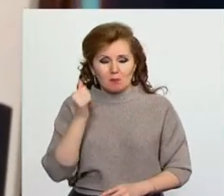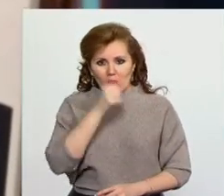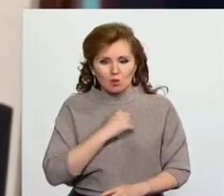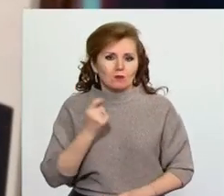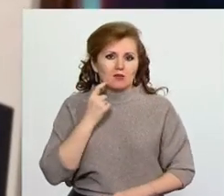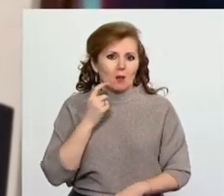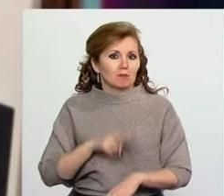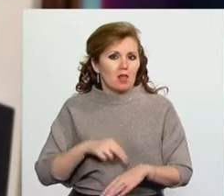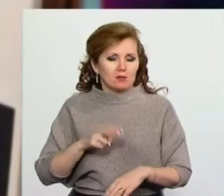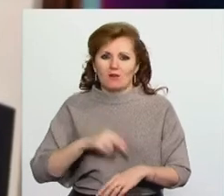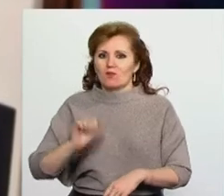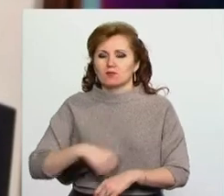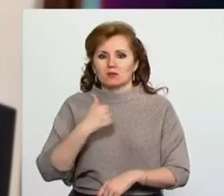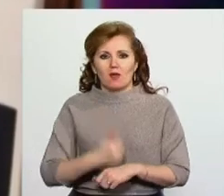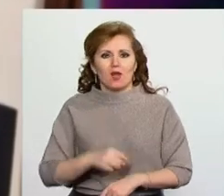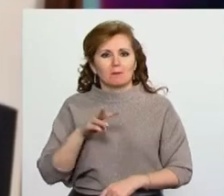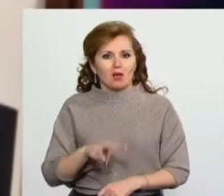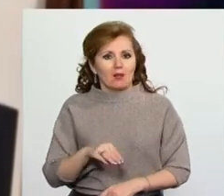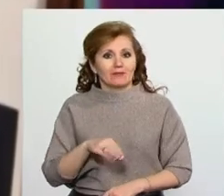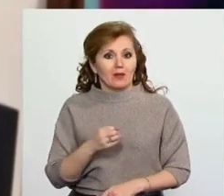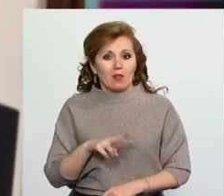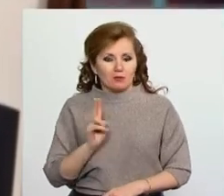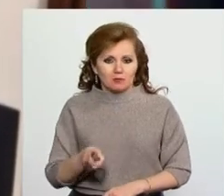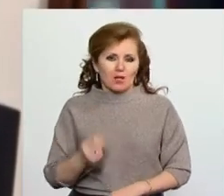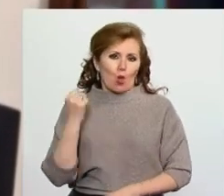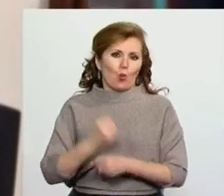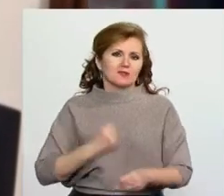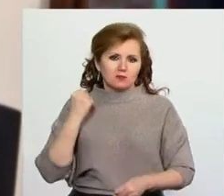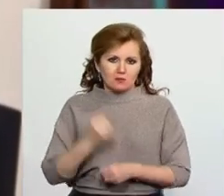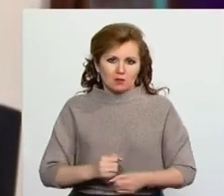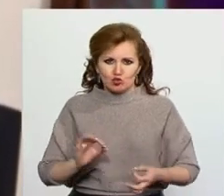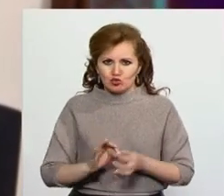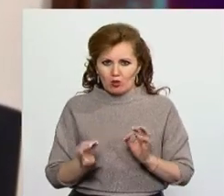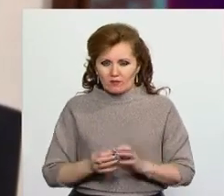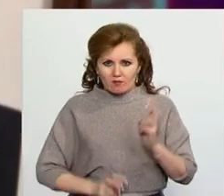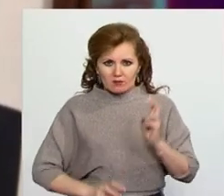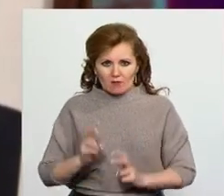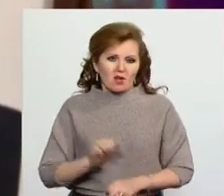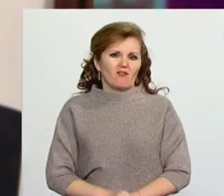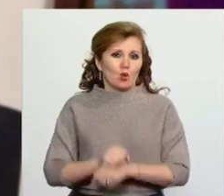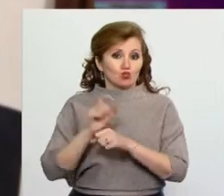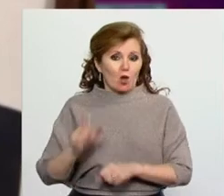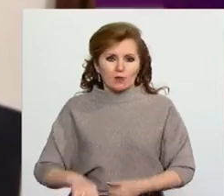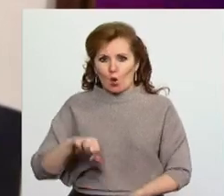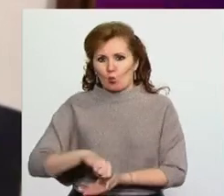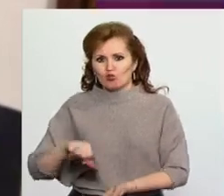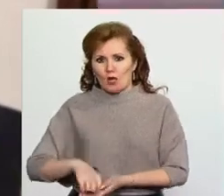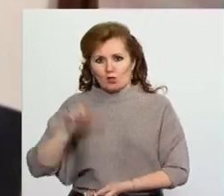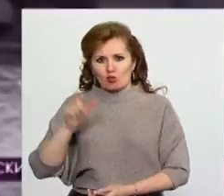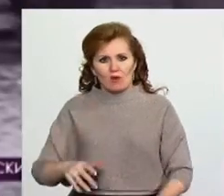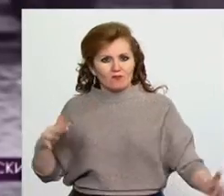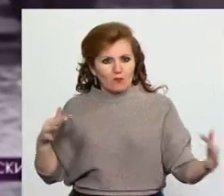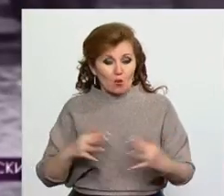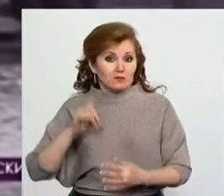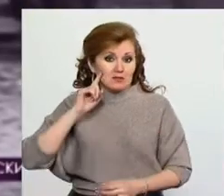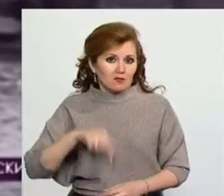Сарапульскую милицию возглавил Михаил Тильк. Кузнец с Ижевского завода, революционер, участник гражданской войны. Известно, что с